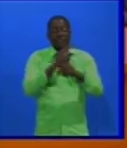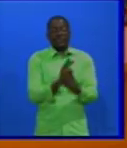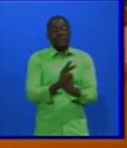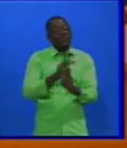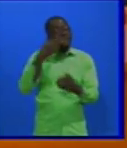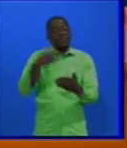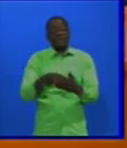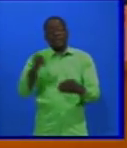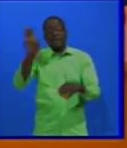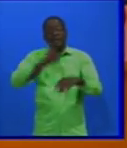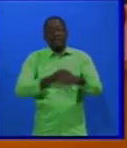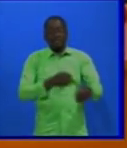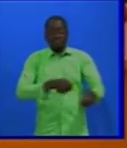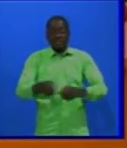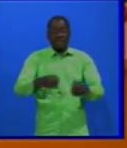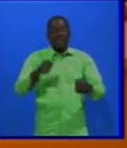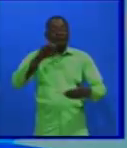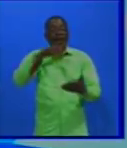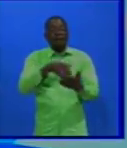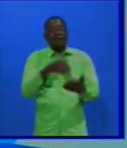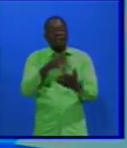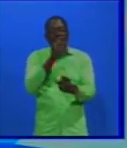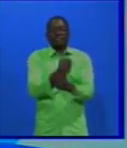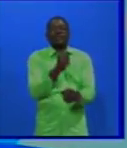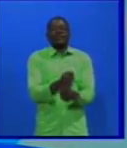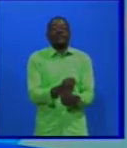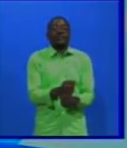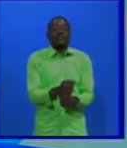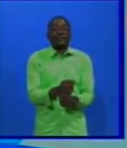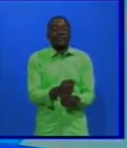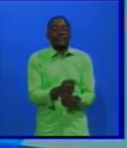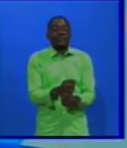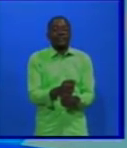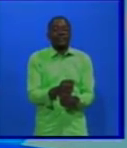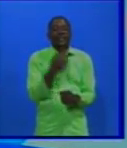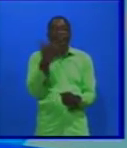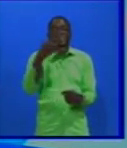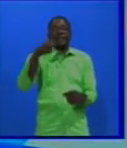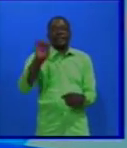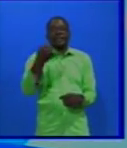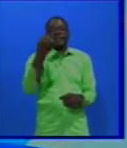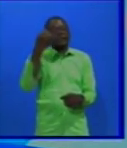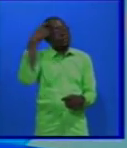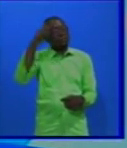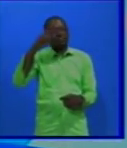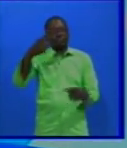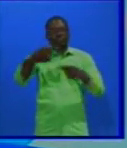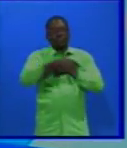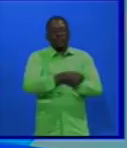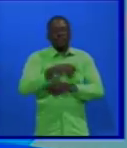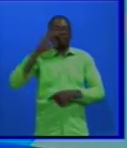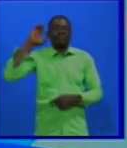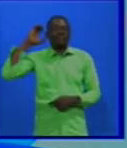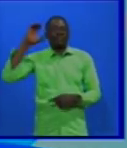à même de générer davantage d'emplois. Les 5e journée de radiologie se tiennent depuis mercredi